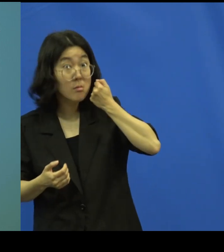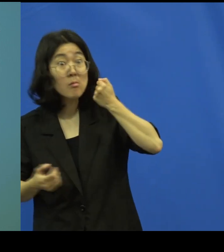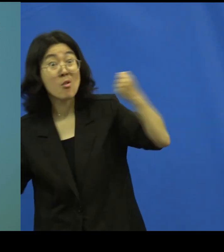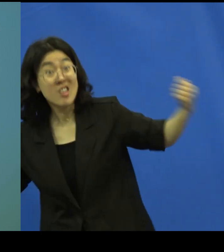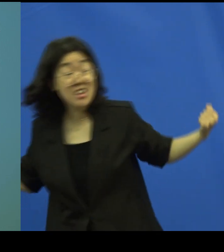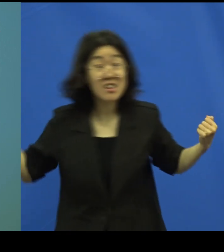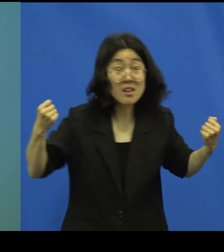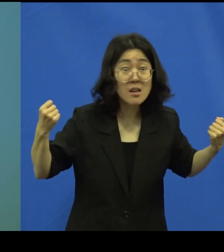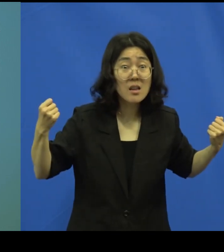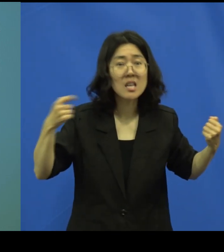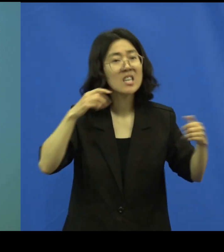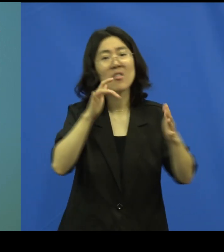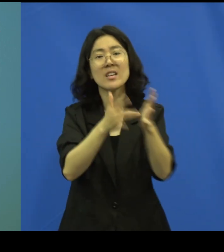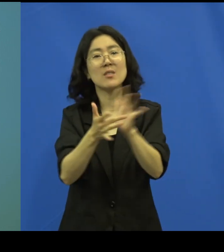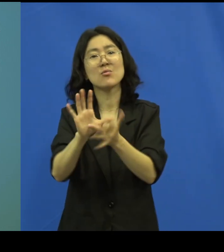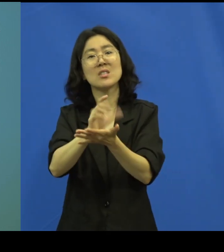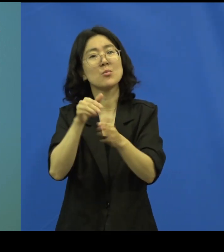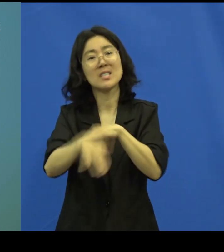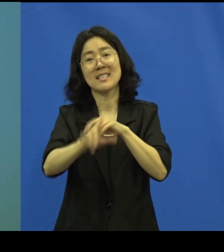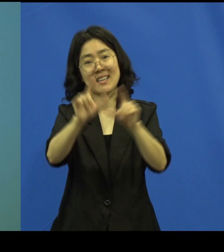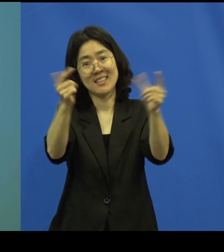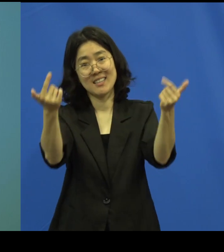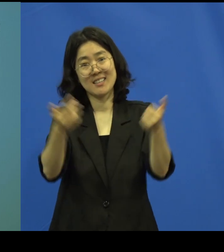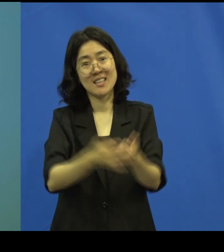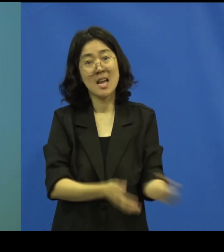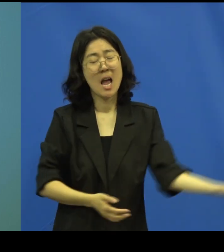오른밤을 치며 왼밤을 돌려.